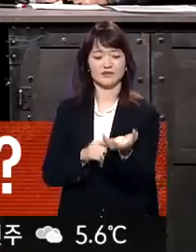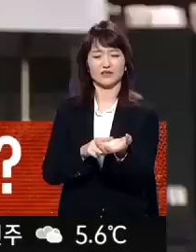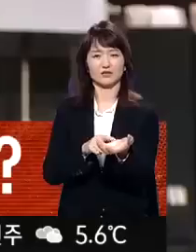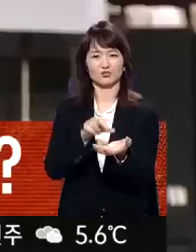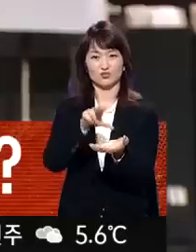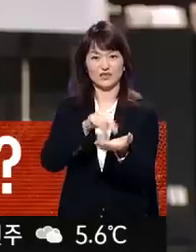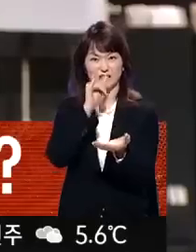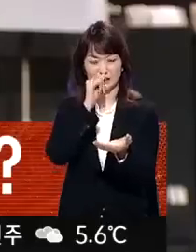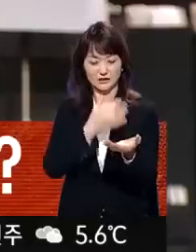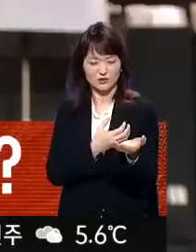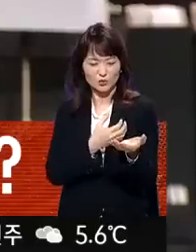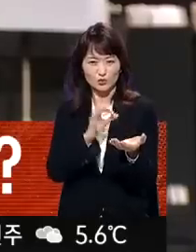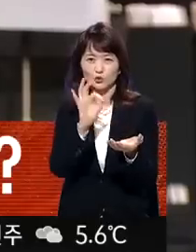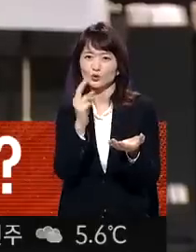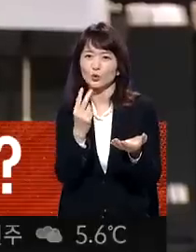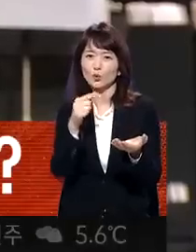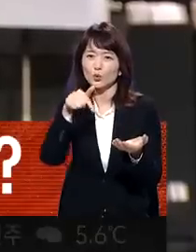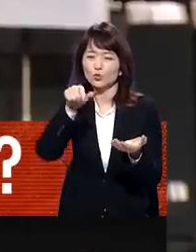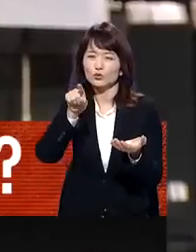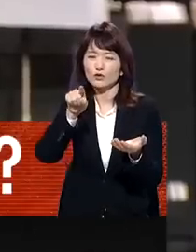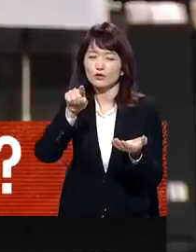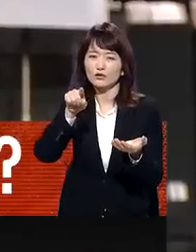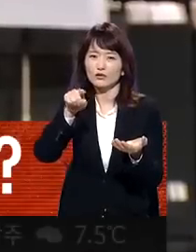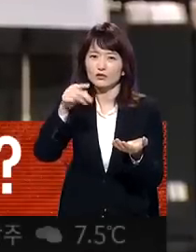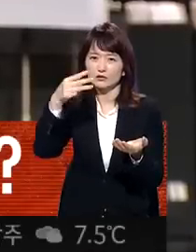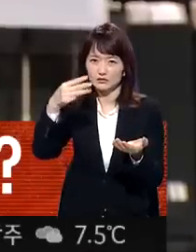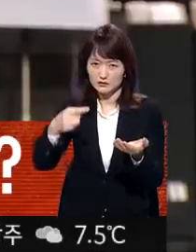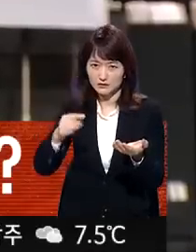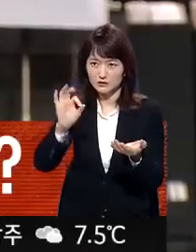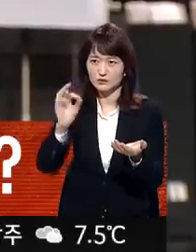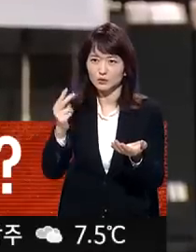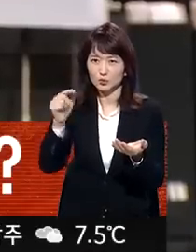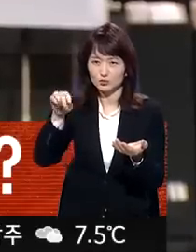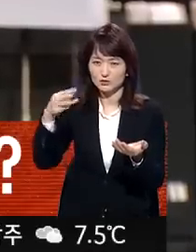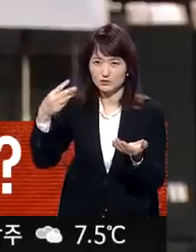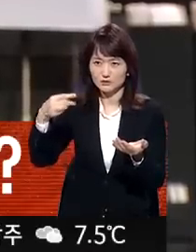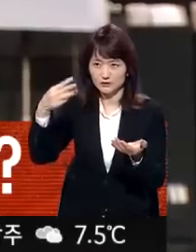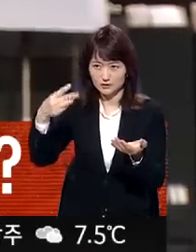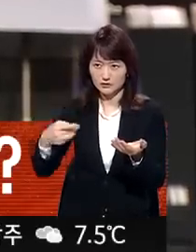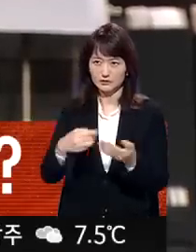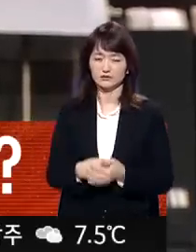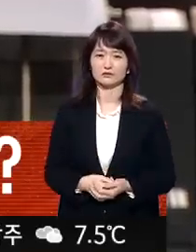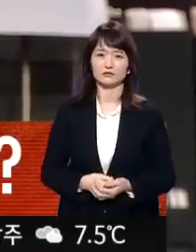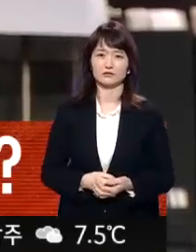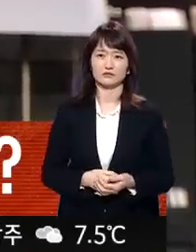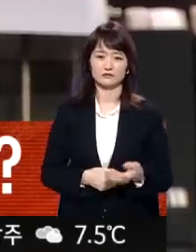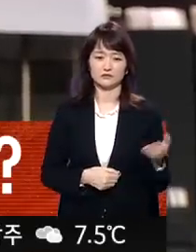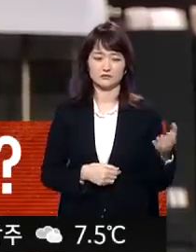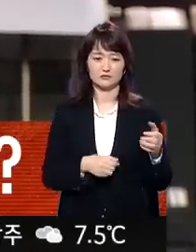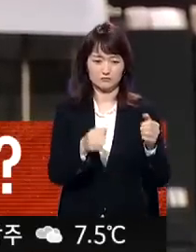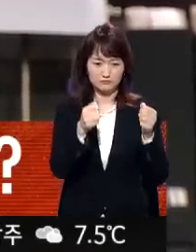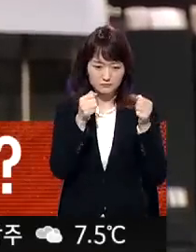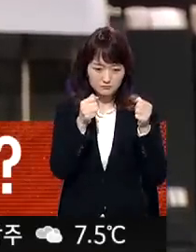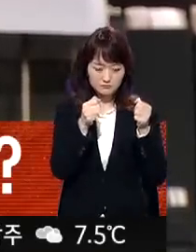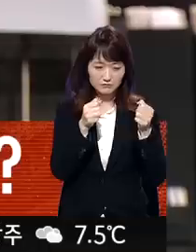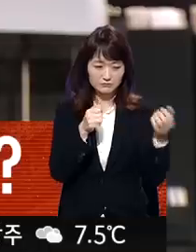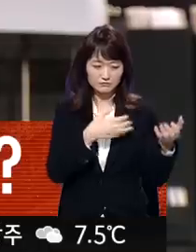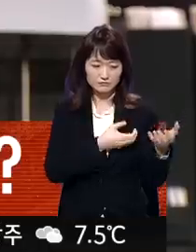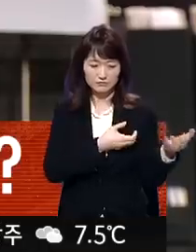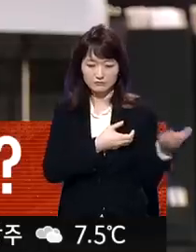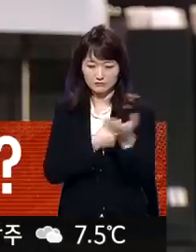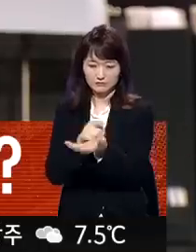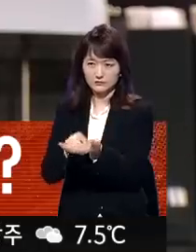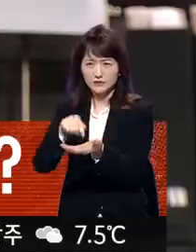그다음 요구르트 이런 건데 상온에 있는 우유를 제가 하루 유통기한 지난 걸 먹고 제가 너무 힘들었어요. 그래서 제가 이야기하는